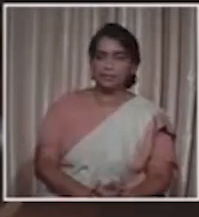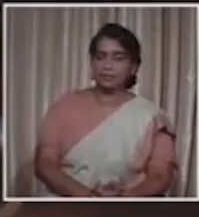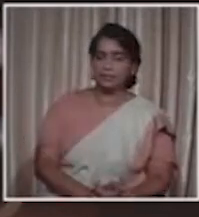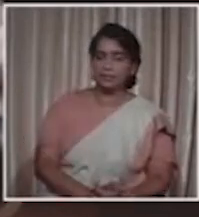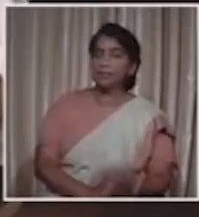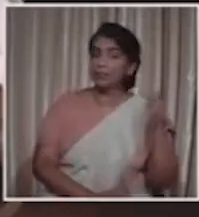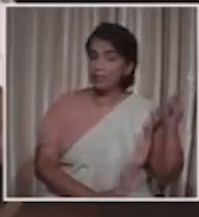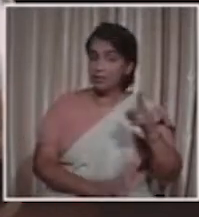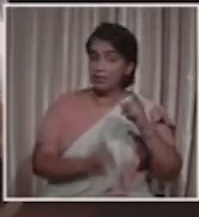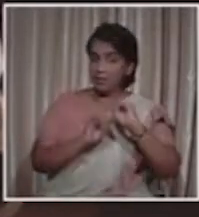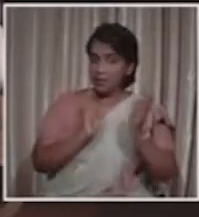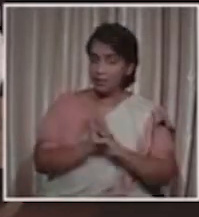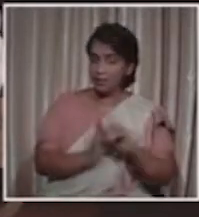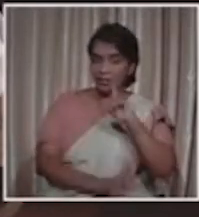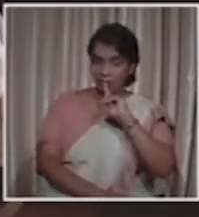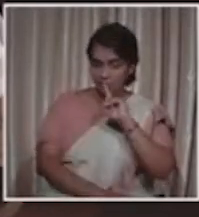Nangai tuma prakasha kara